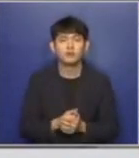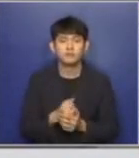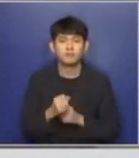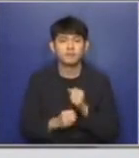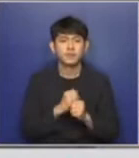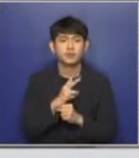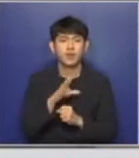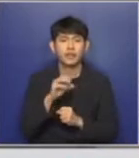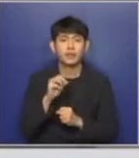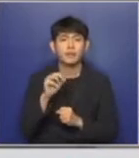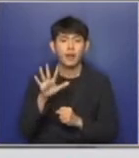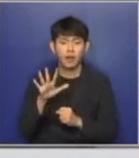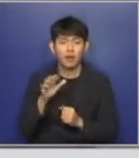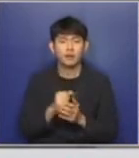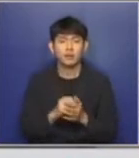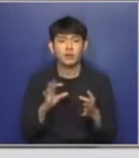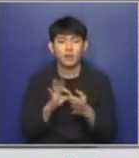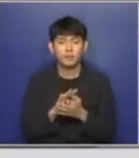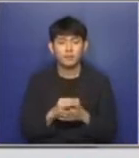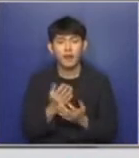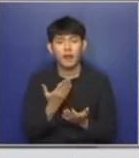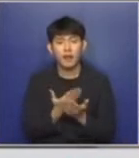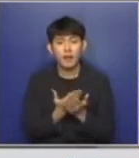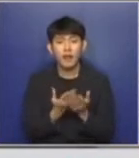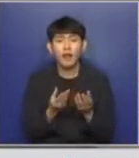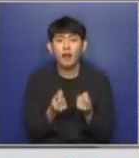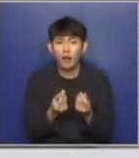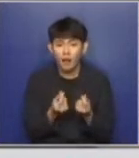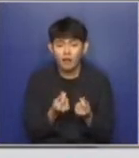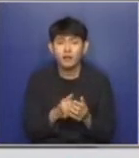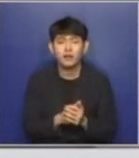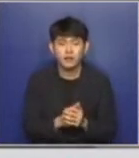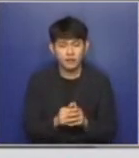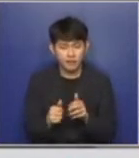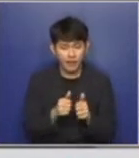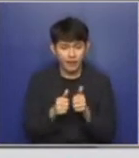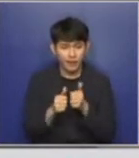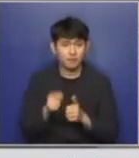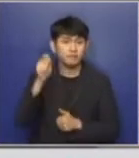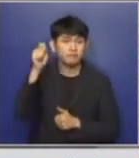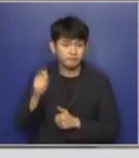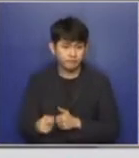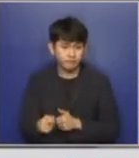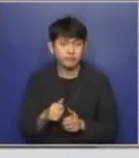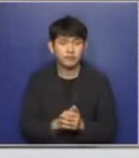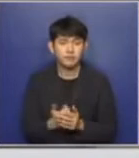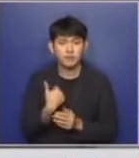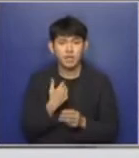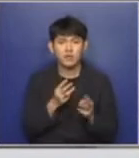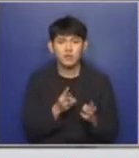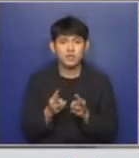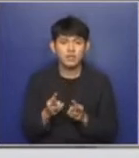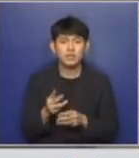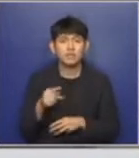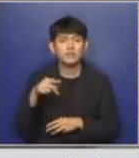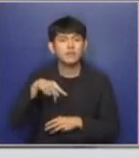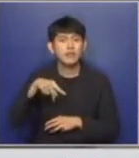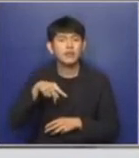อบราคานะครับตกลงจ้างสอบราคาประกวดราคาและวิธีพิเศษกรณีพิเศษ